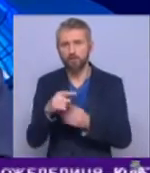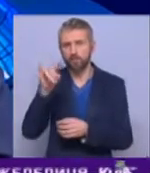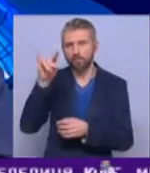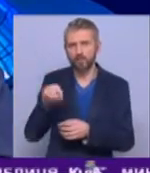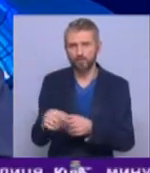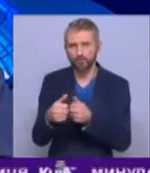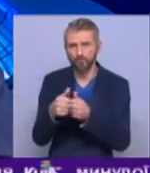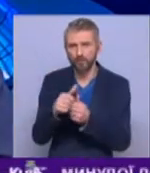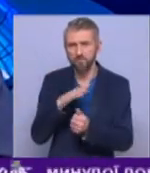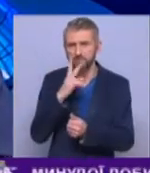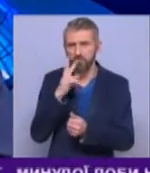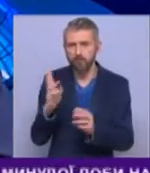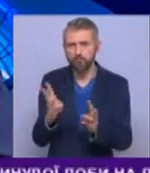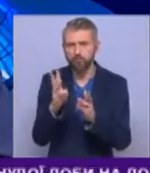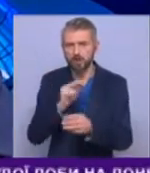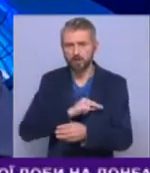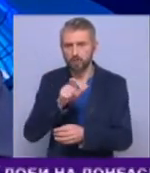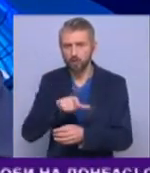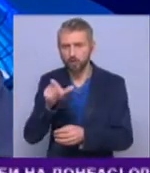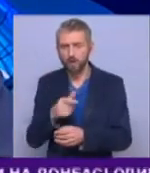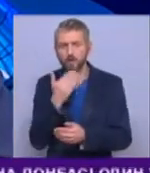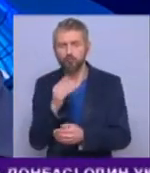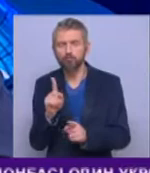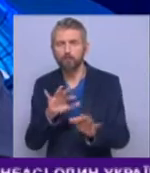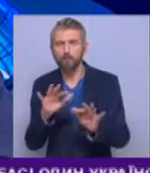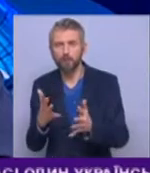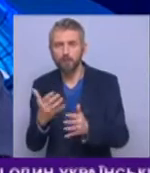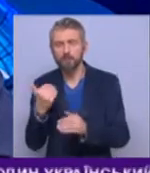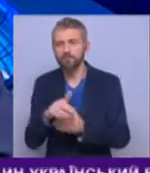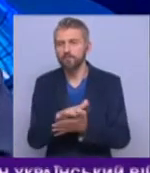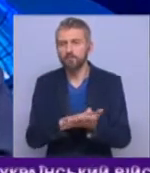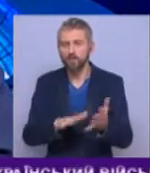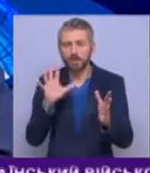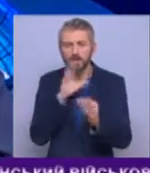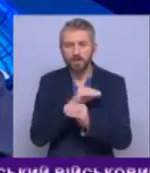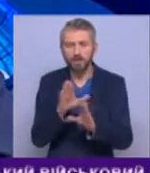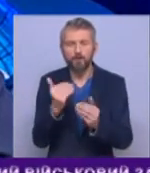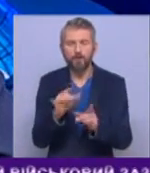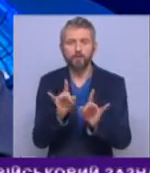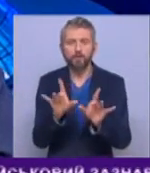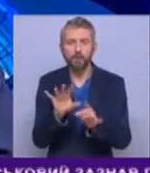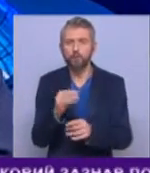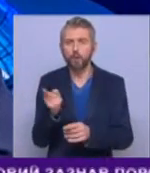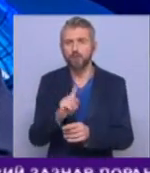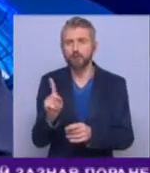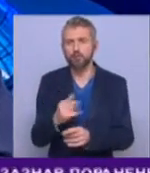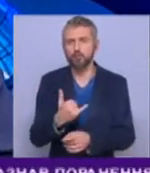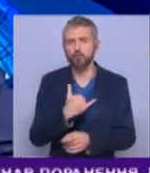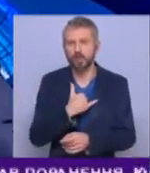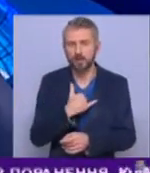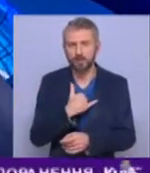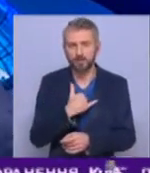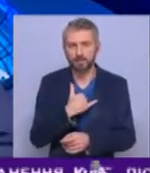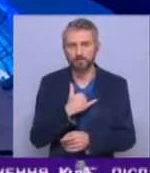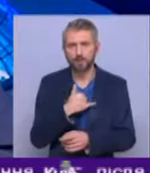і бачили там пожежні, працювали і запитували, що відбувається. Вже, вибачайте, не встигав вам розказувати про те, що в нас, ну не в